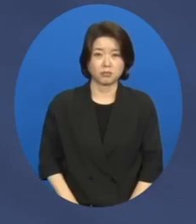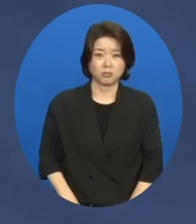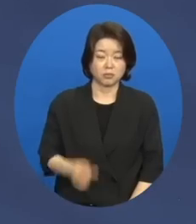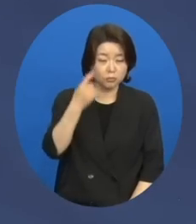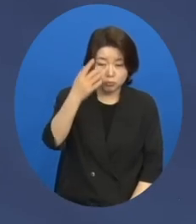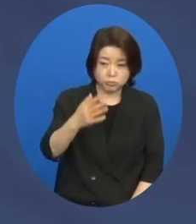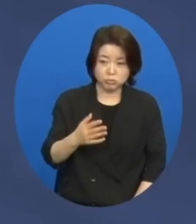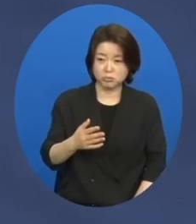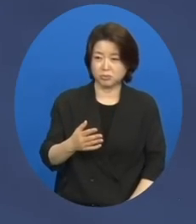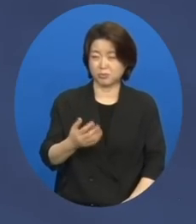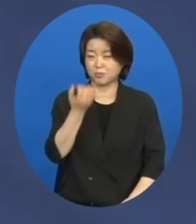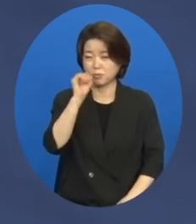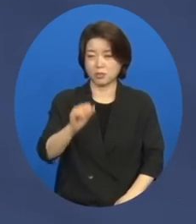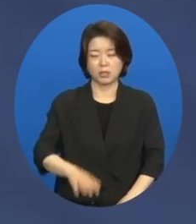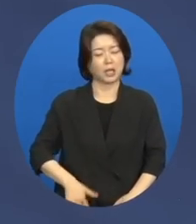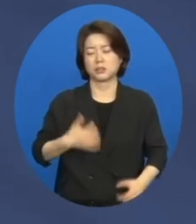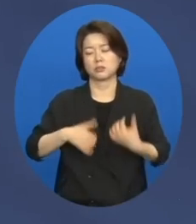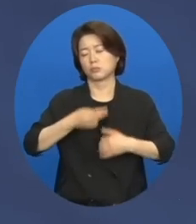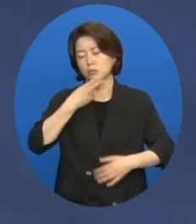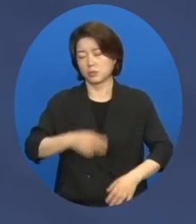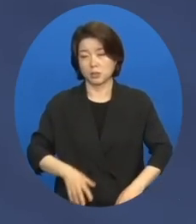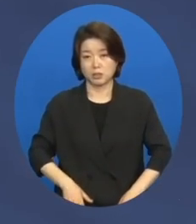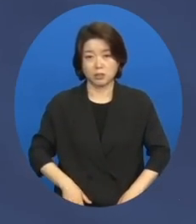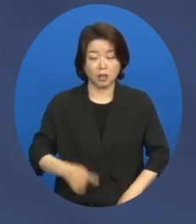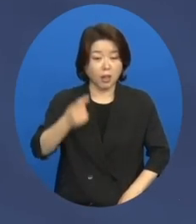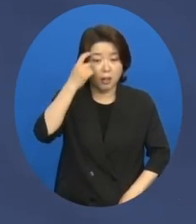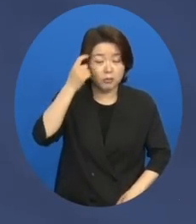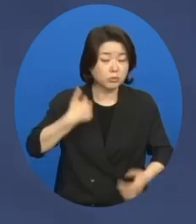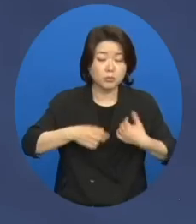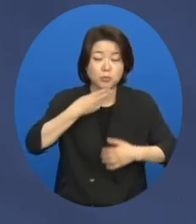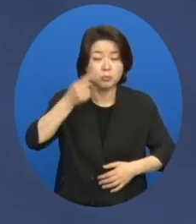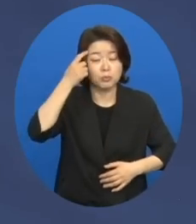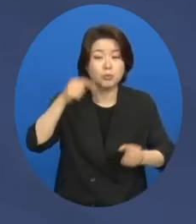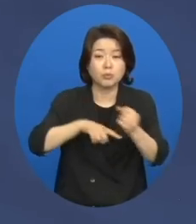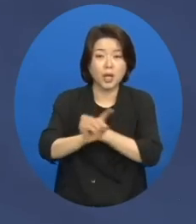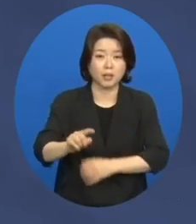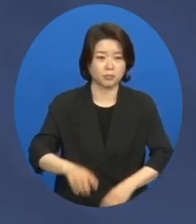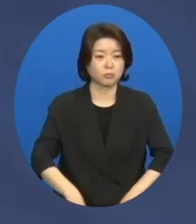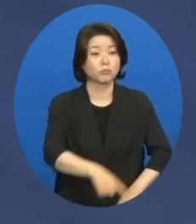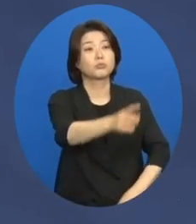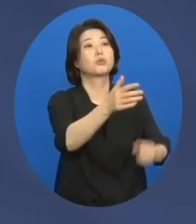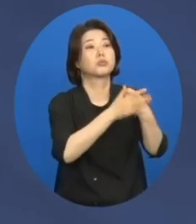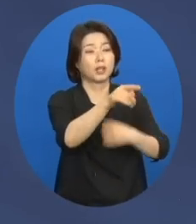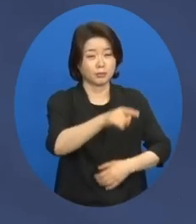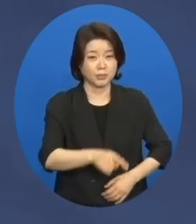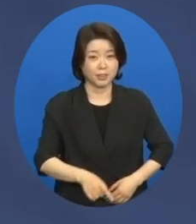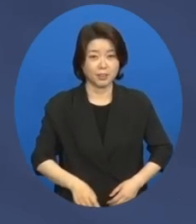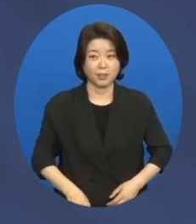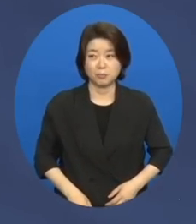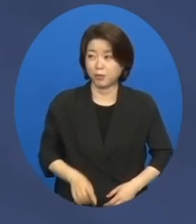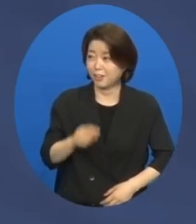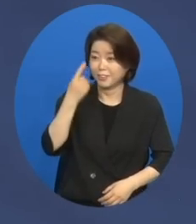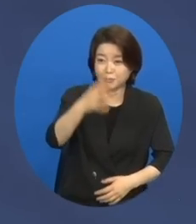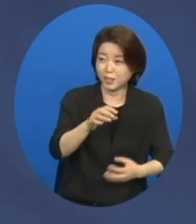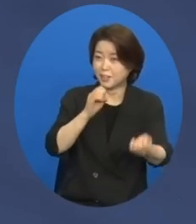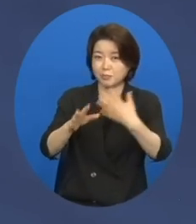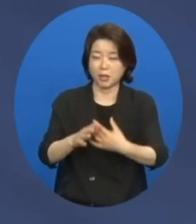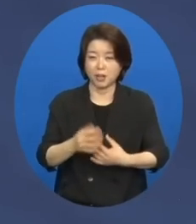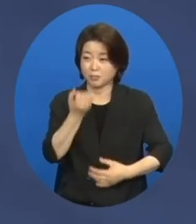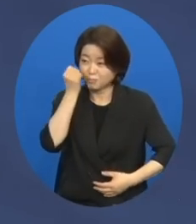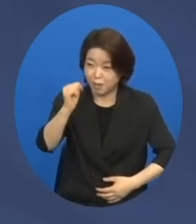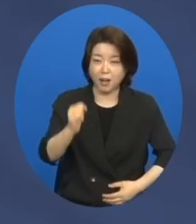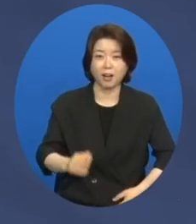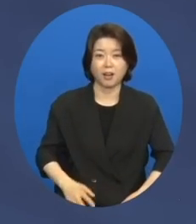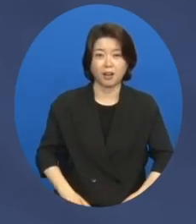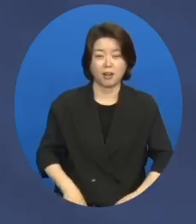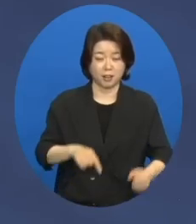물으나 말하죠. 안 기쁘다. 그럼 왜 안 기쁘냐? 너 때문이다. 뭐 이런 식이에요. 얘기가 뭐 빤하니까